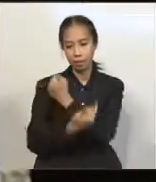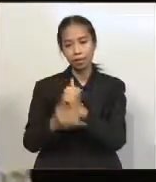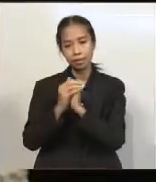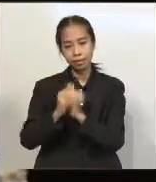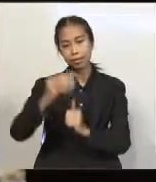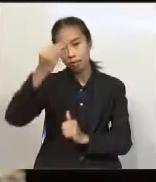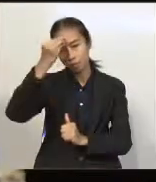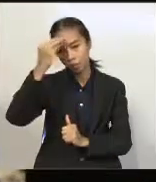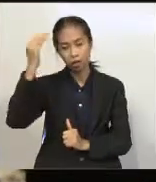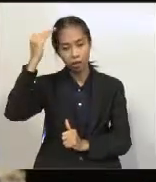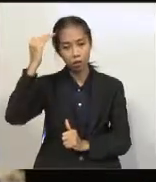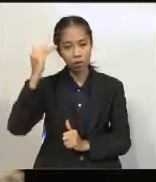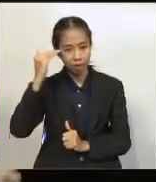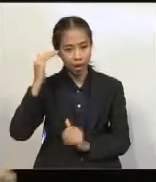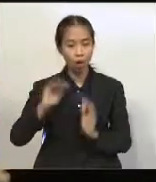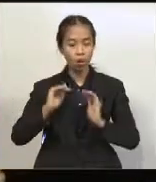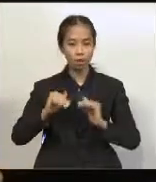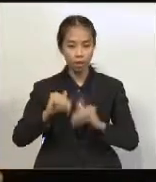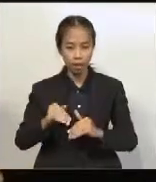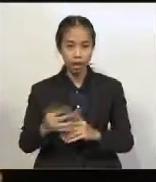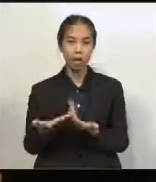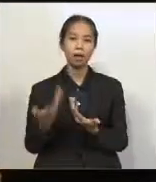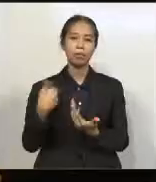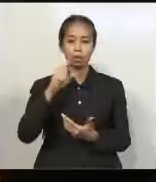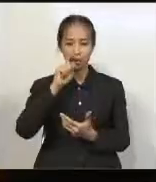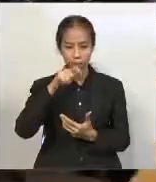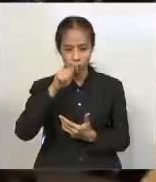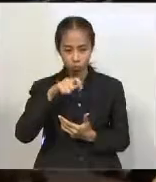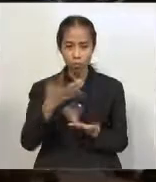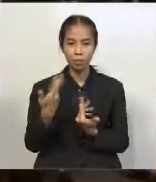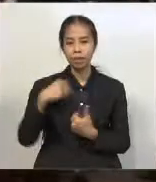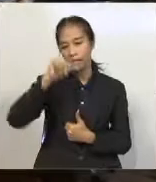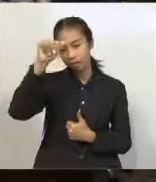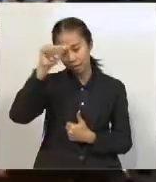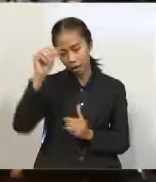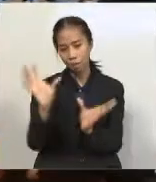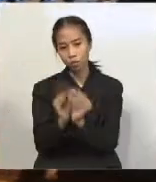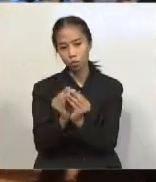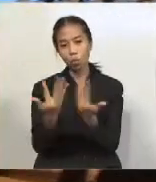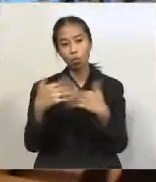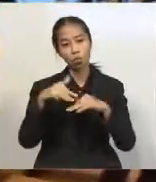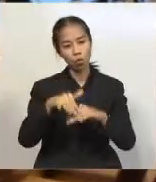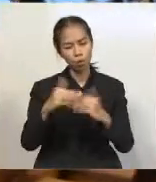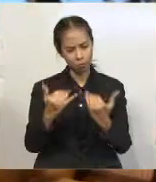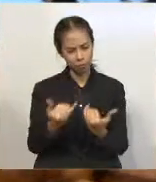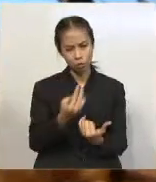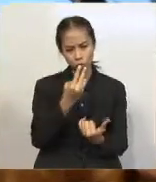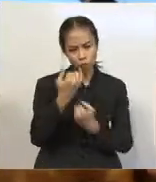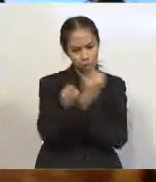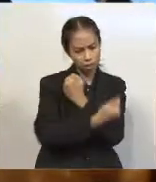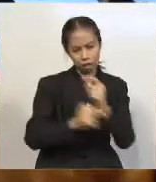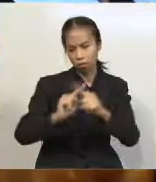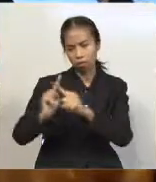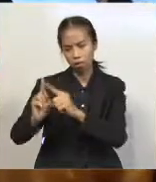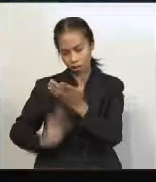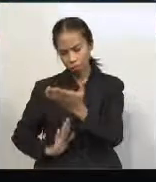ญี่ปุ่นเกาหลีออสเตรเลียนิวซีแลนด์แล้วก็อินเดียซึ่งถือเป็นความสำเร็จร่วมกันของทุกประเทศรวมถึงประเทศไ